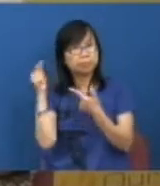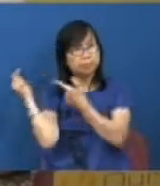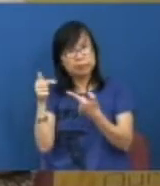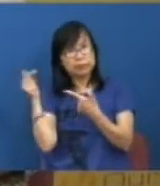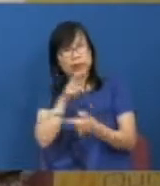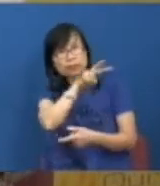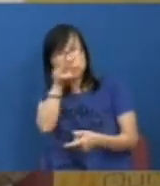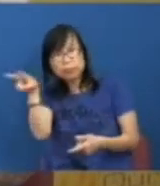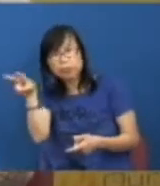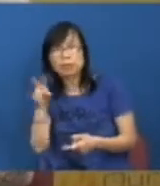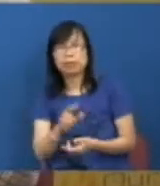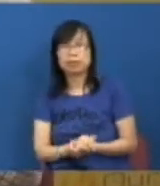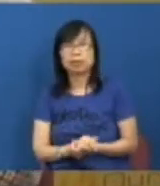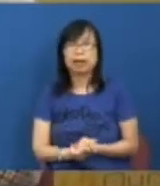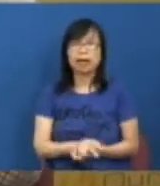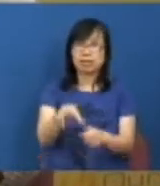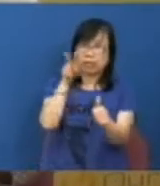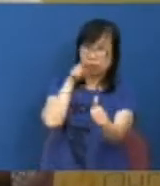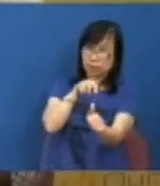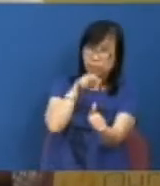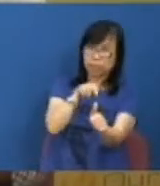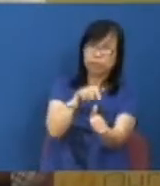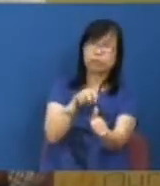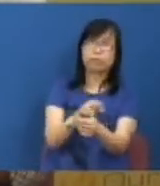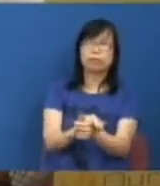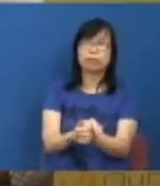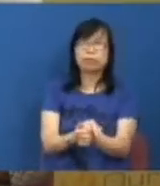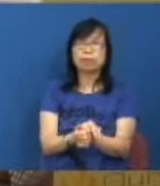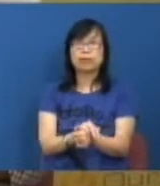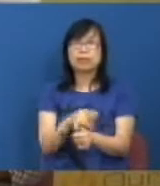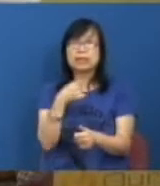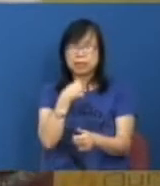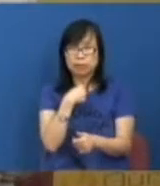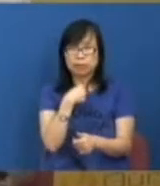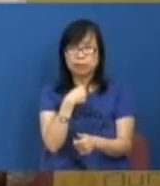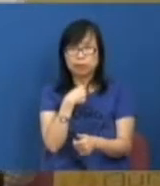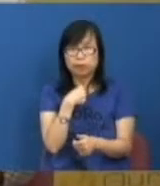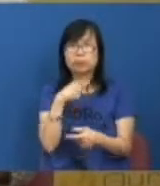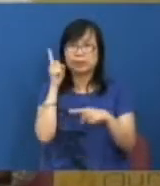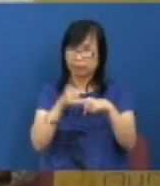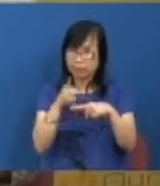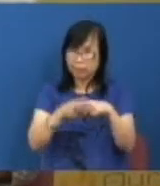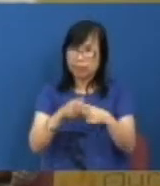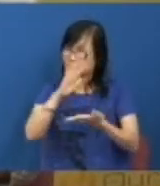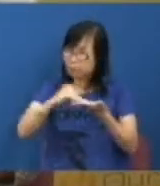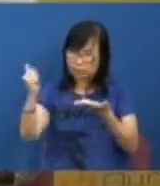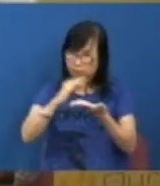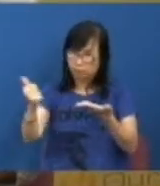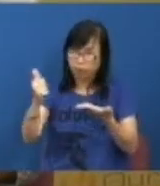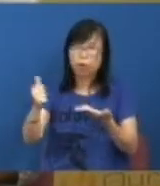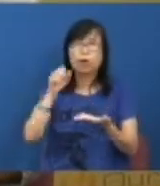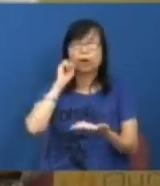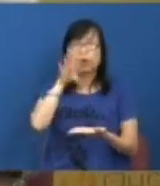況，一在個檢控方面、執法方面，即可否是即明確啲話俾市民聽，哪類